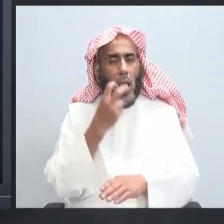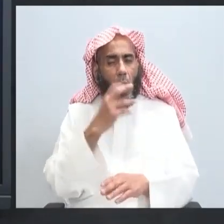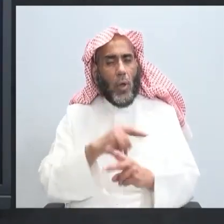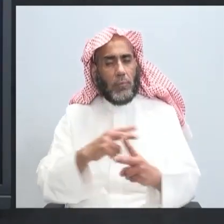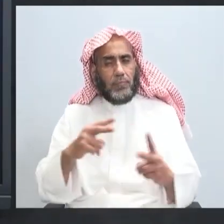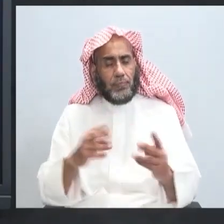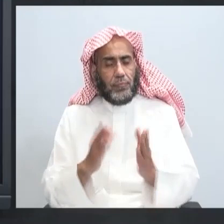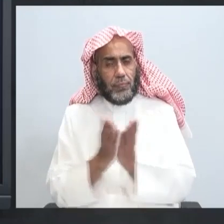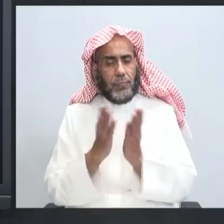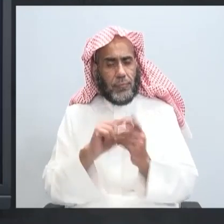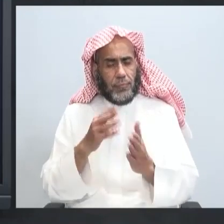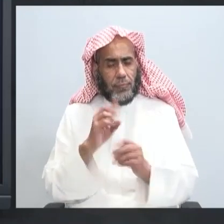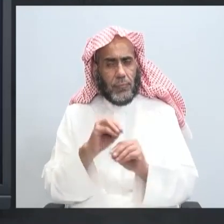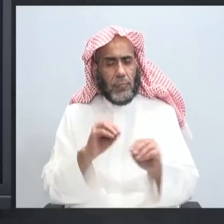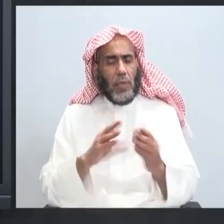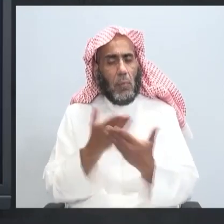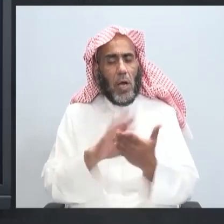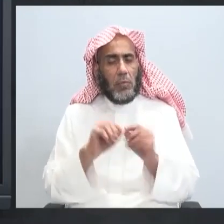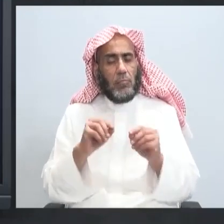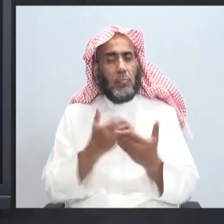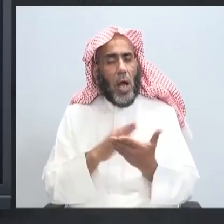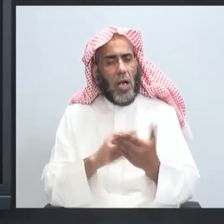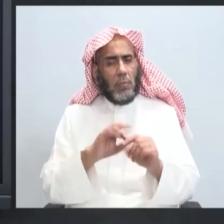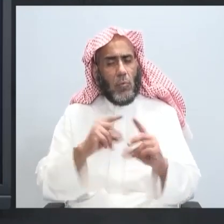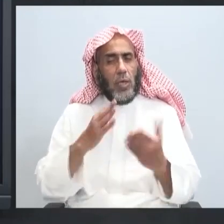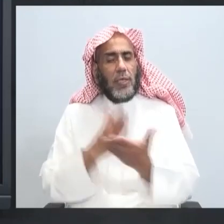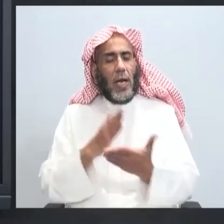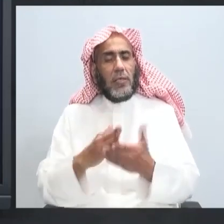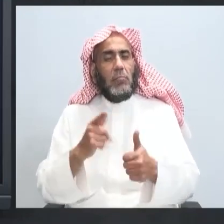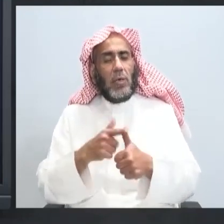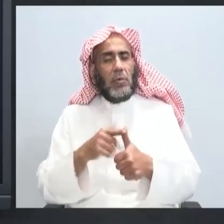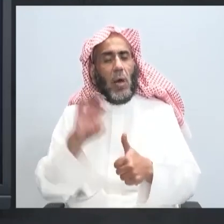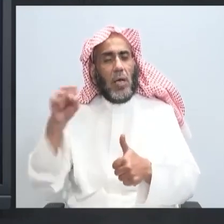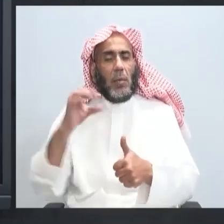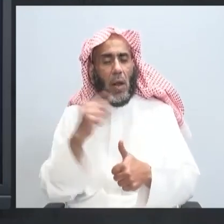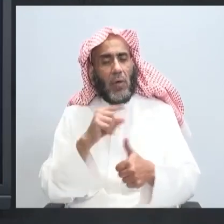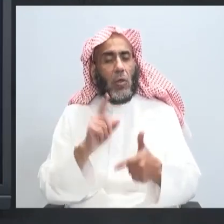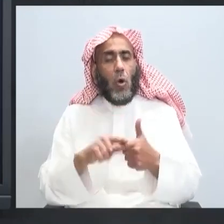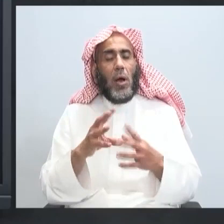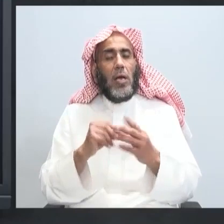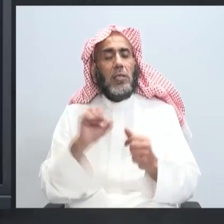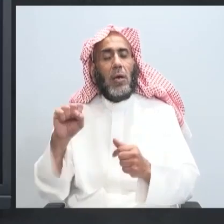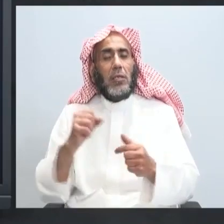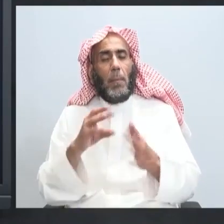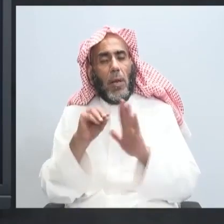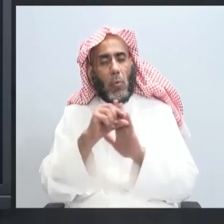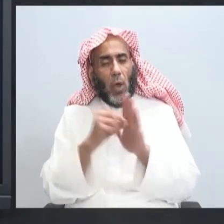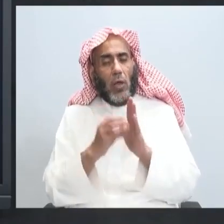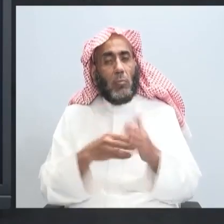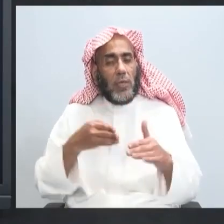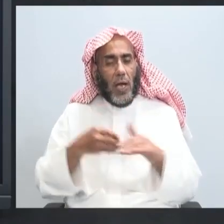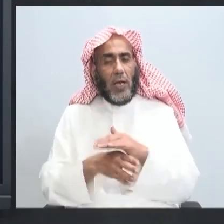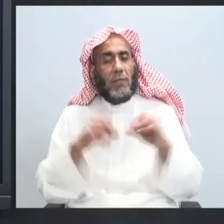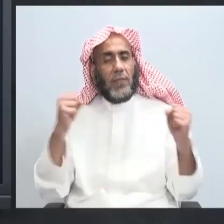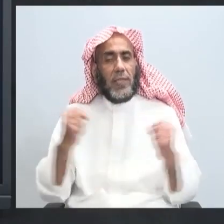او المدارس النحويه ثم تحدثنا عن المعاجم وعرفنا ان المعاجم تنقسم ال قسمين معاجم خاصه بالالفاظ ومعاجم خاصه بالموضوعات ثم دخلنا في